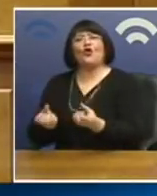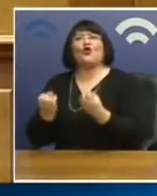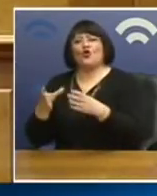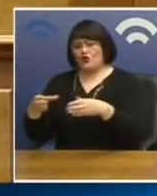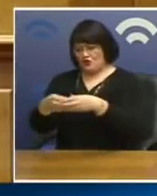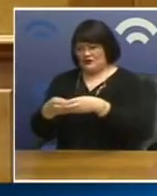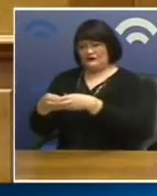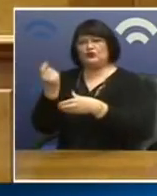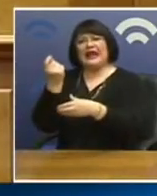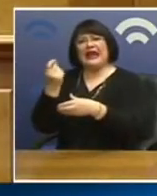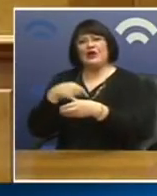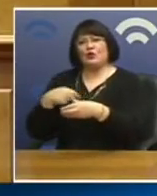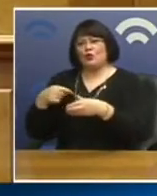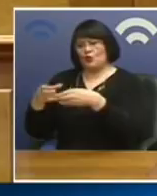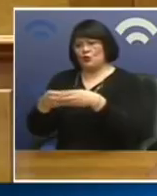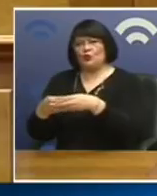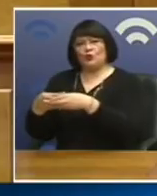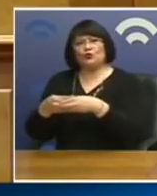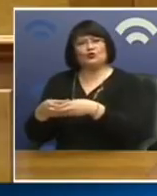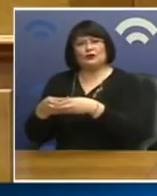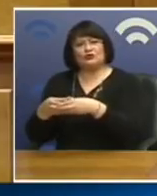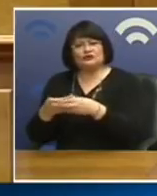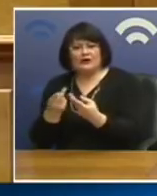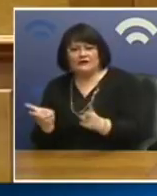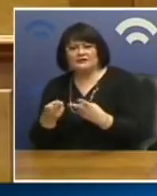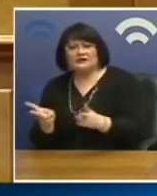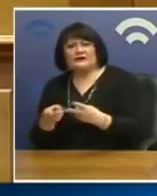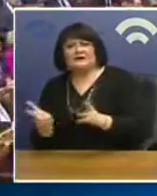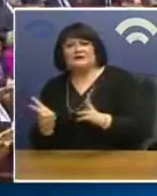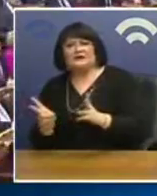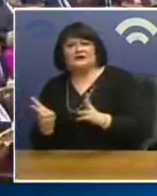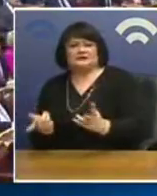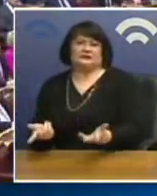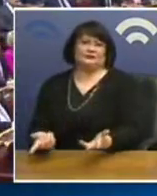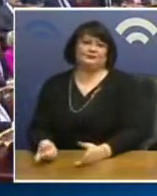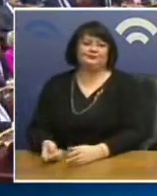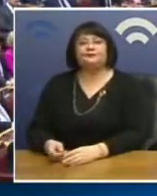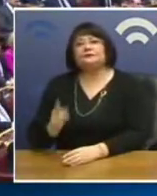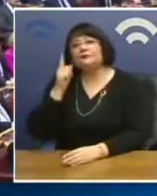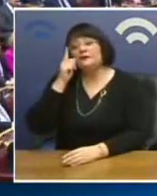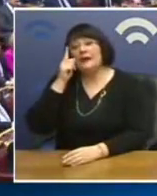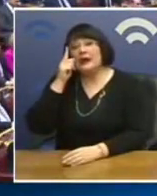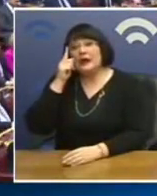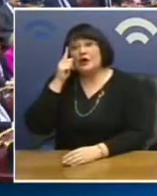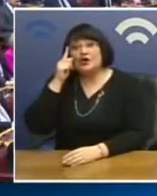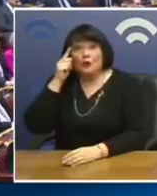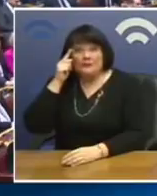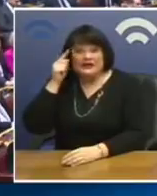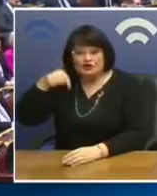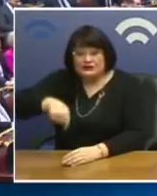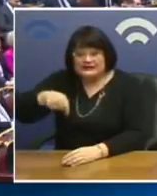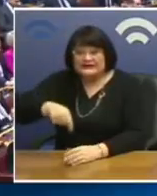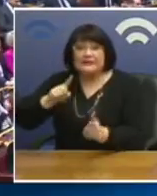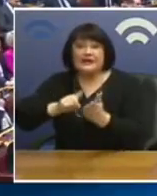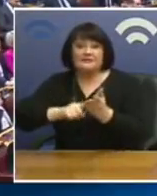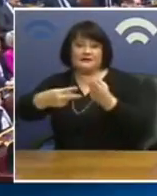κατηγορία του οικονομικού εγκλήματος. Και νομίζω ότι σήμερα οφείλετε να δώσετε κάποιες απαντήσεις ενώπιον της